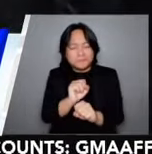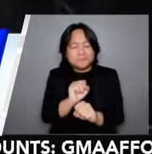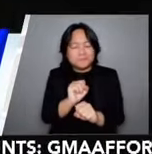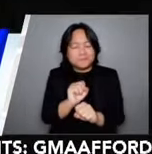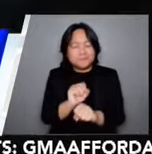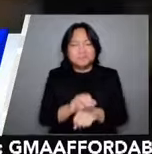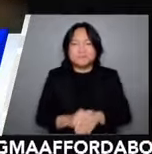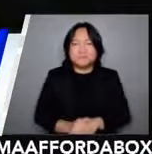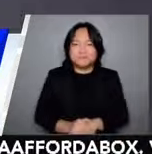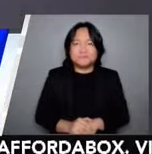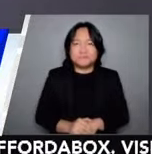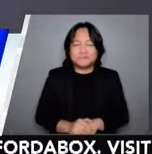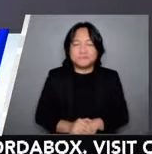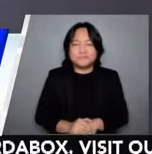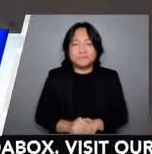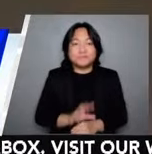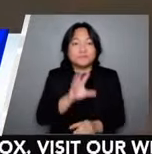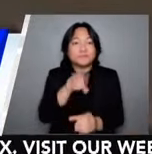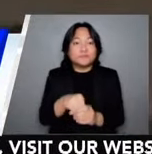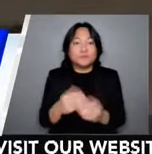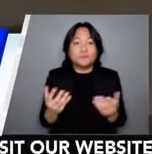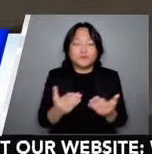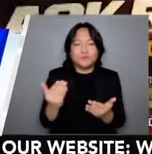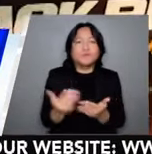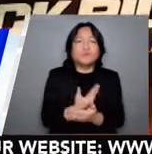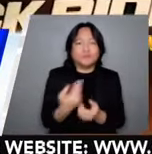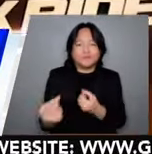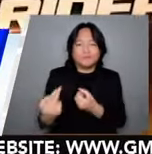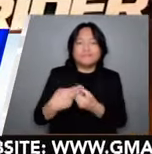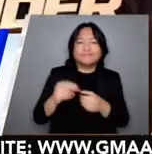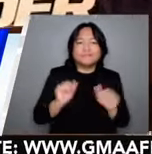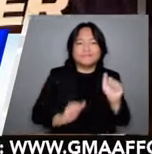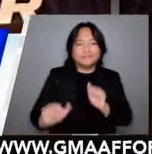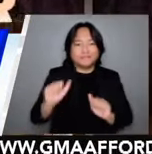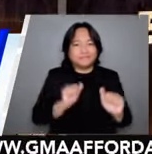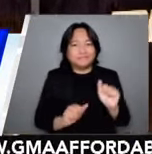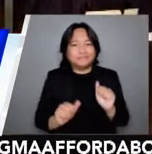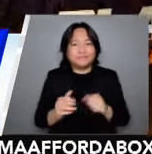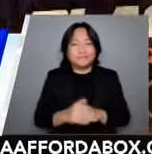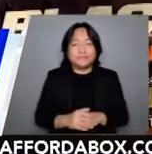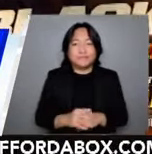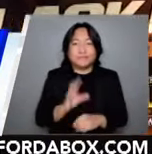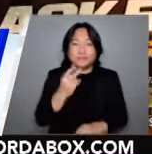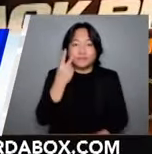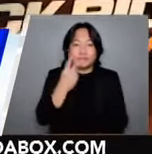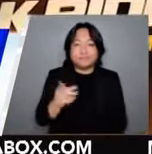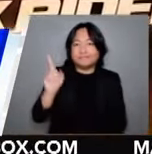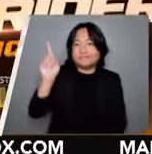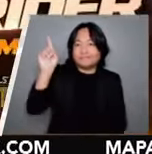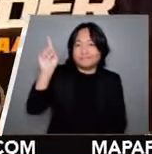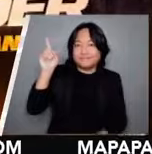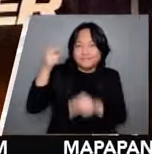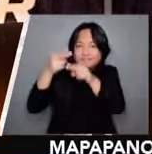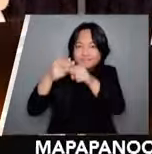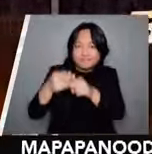rin ni Elias sa panibagong digma ang kanyang haharapin sina Lian Valentin, Luke Conde,